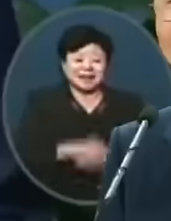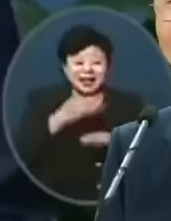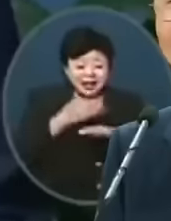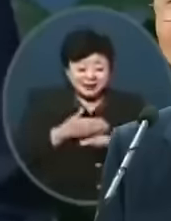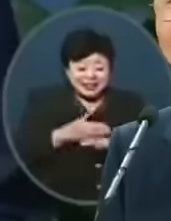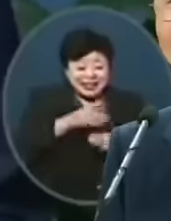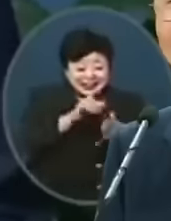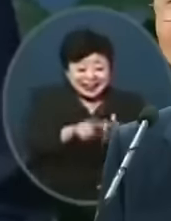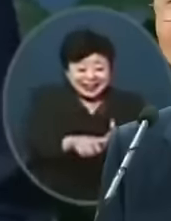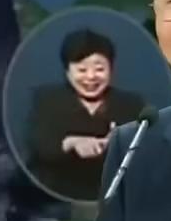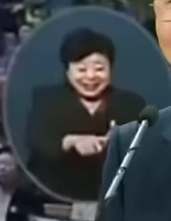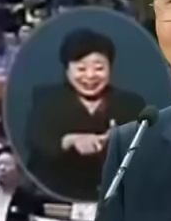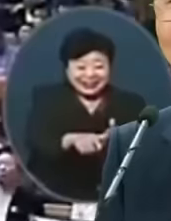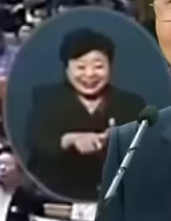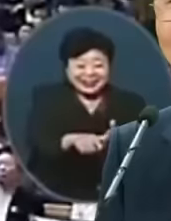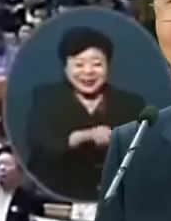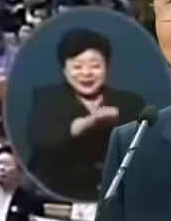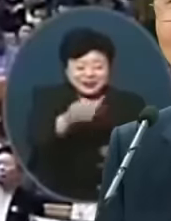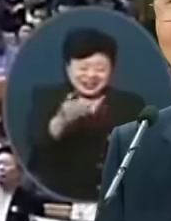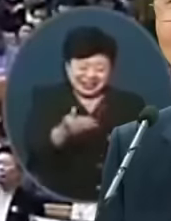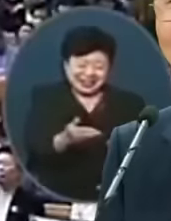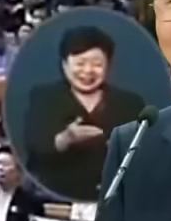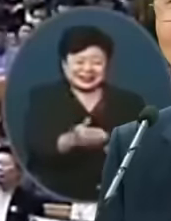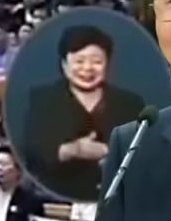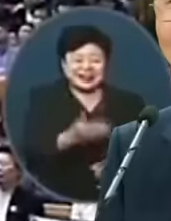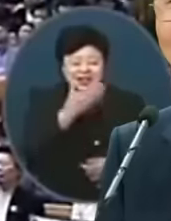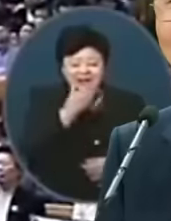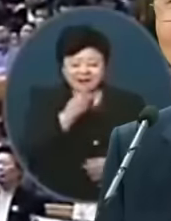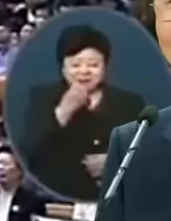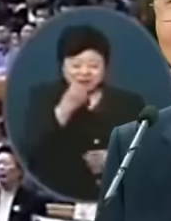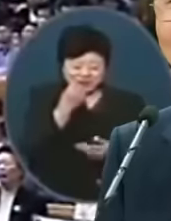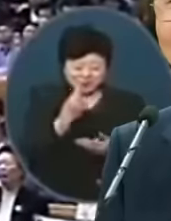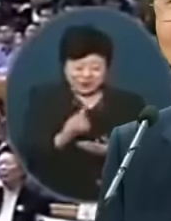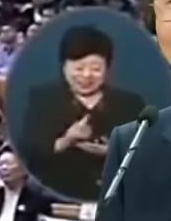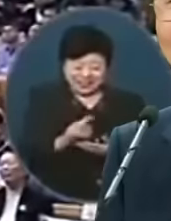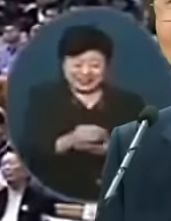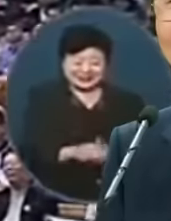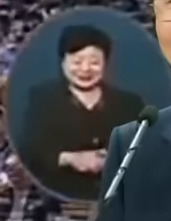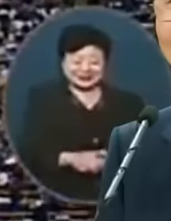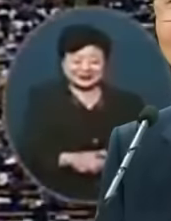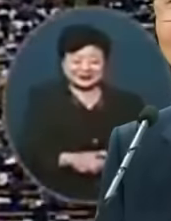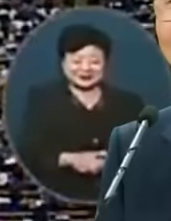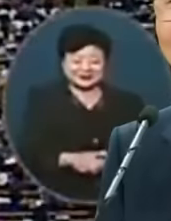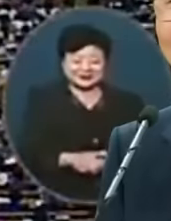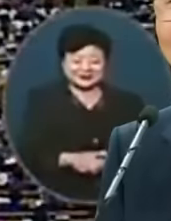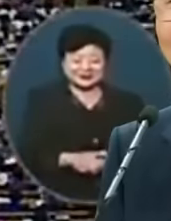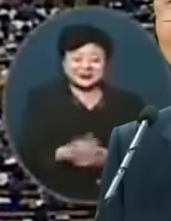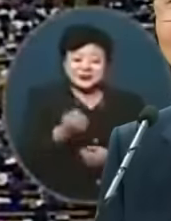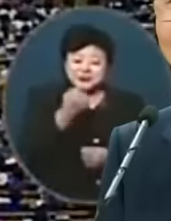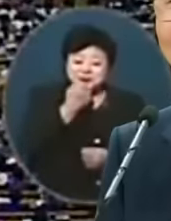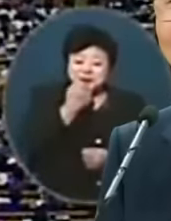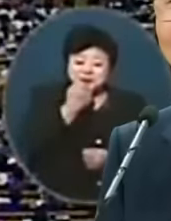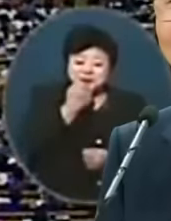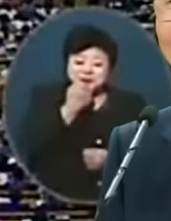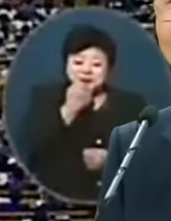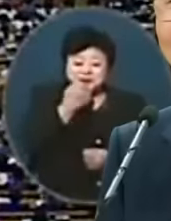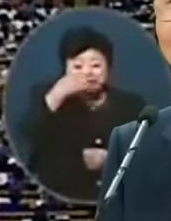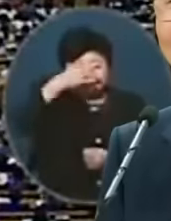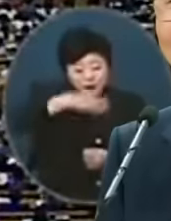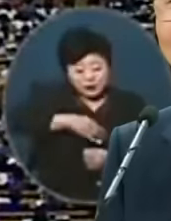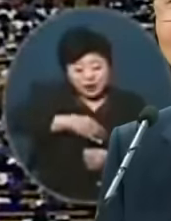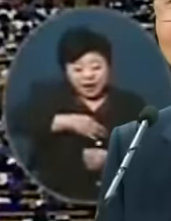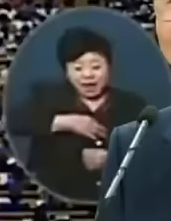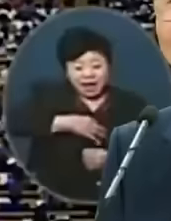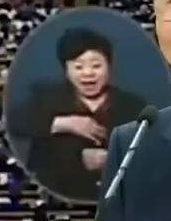감사할 때 우리에게 행복이 다가오는 것입니다. 웃음의 효과는 이미